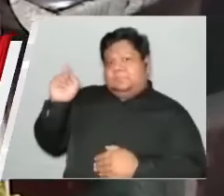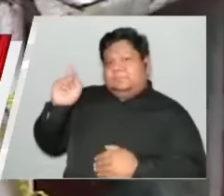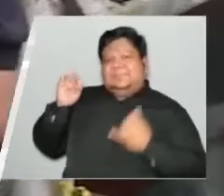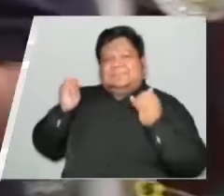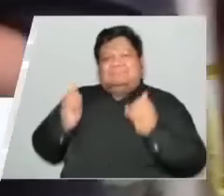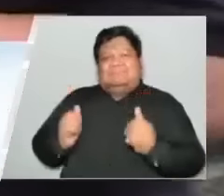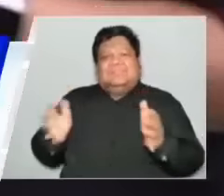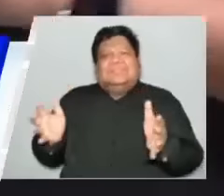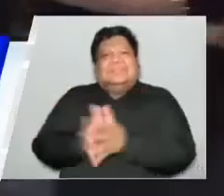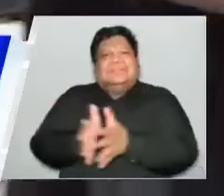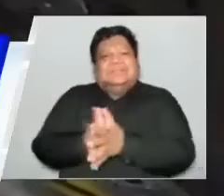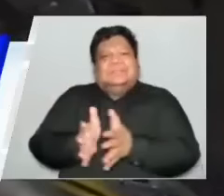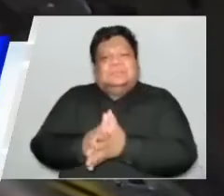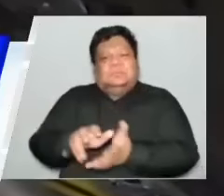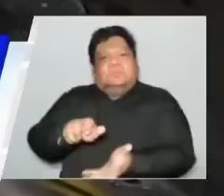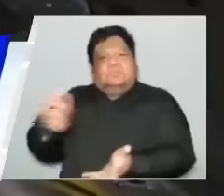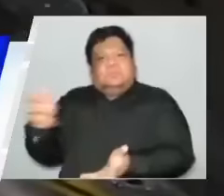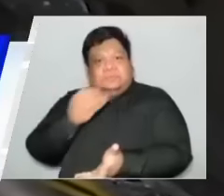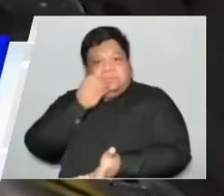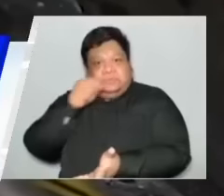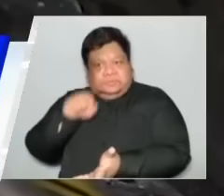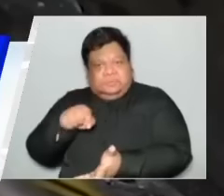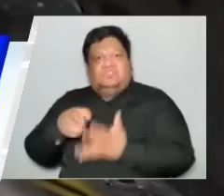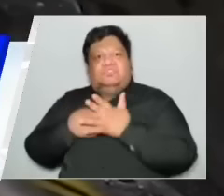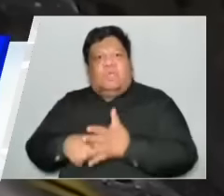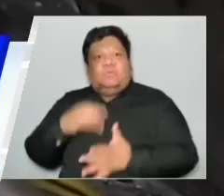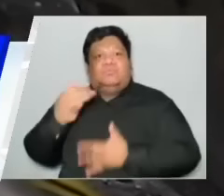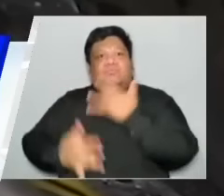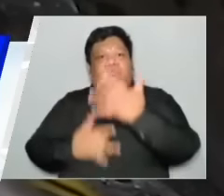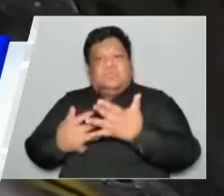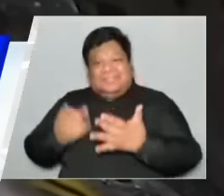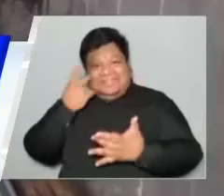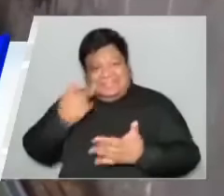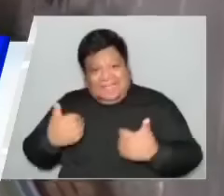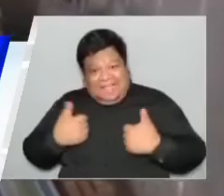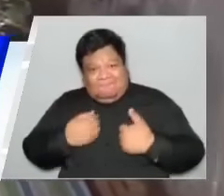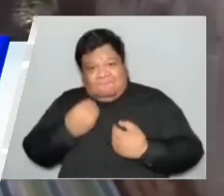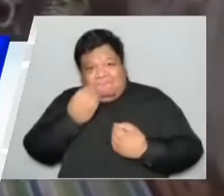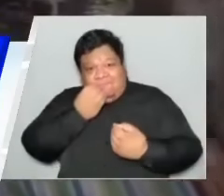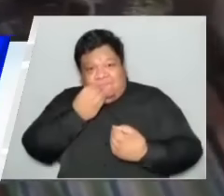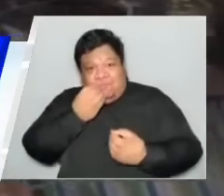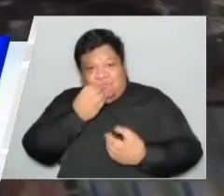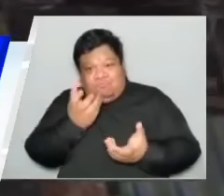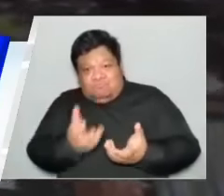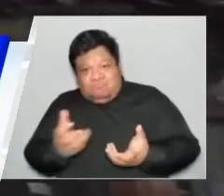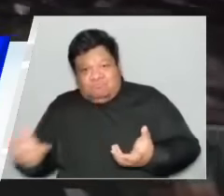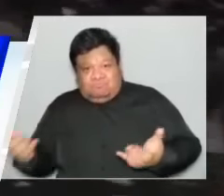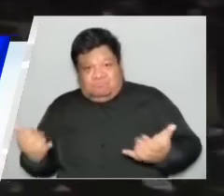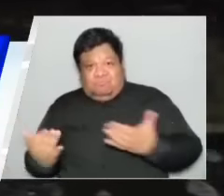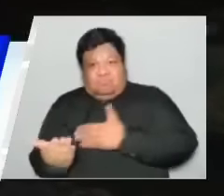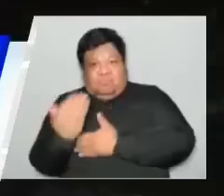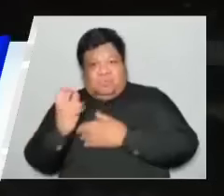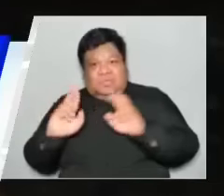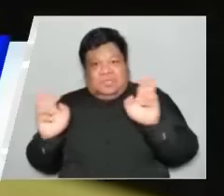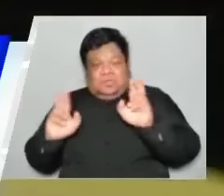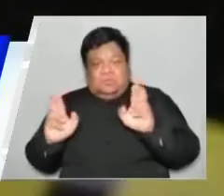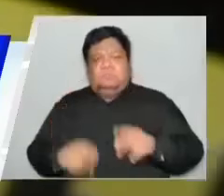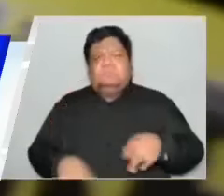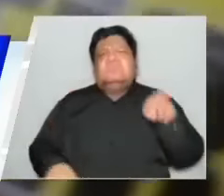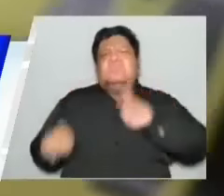Makikita nyo dito, nakalabas na yung mga pagkain na paninda nila ngayong umaga. Ayon doon sa mga nakatira at nagtitinda malapit